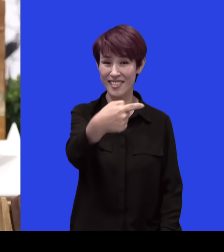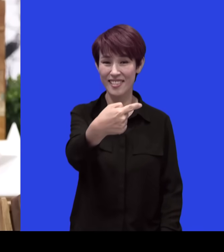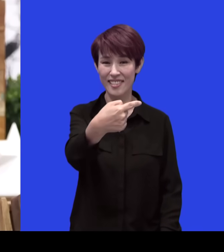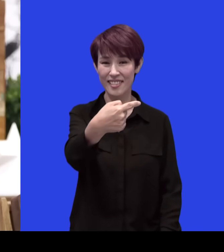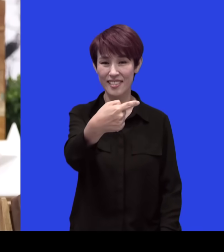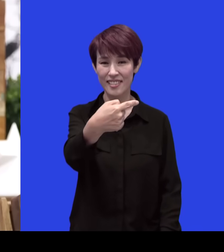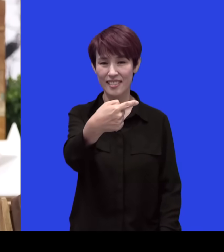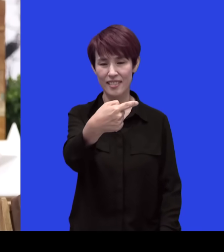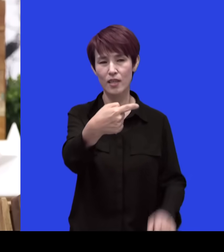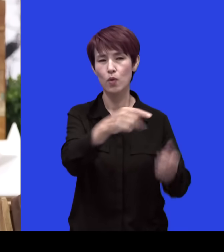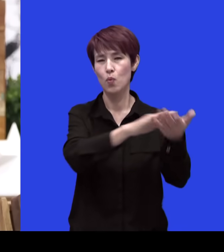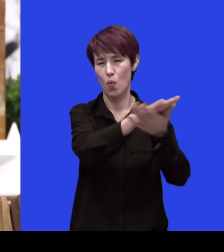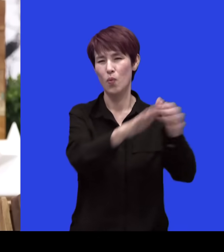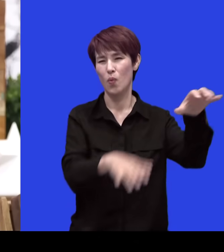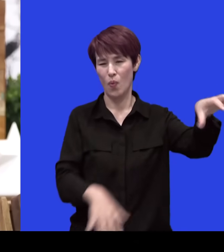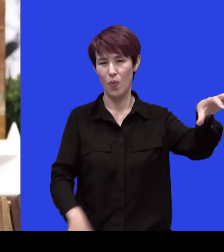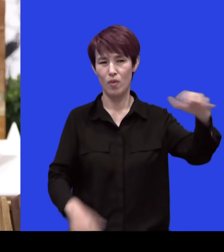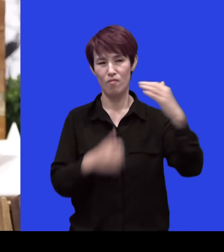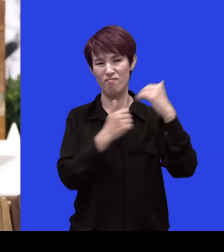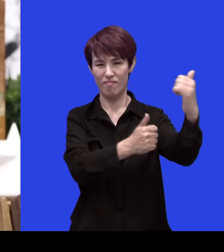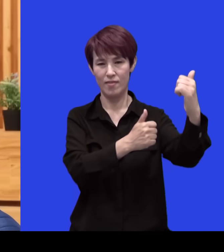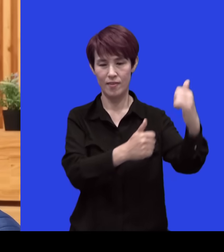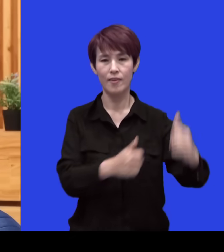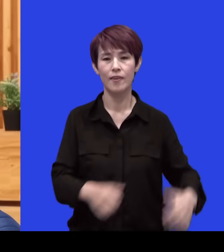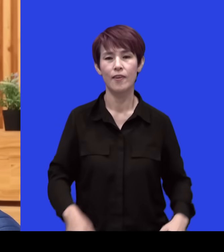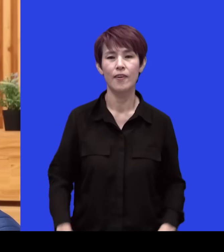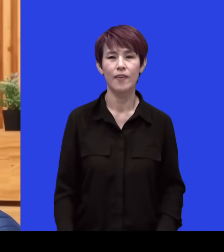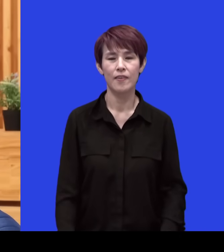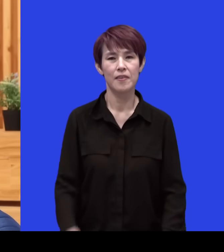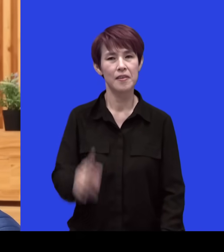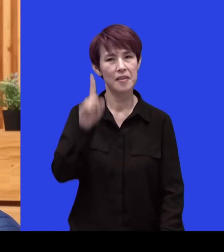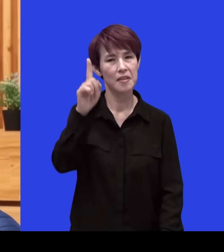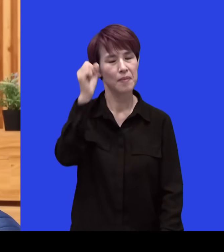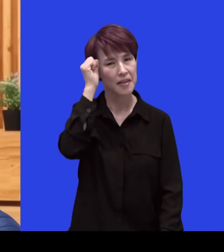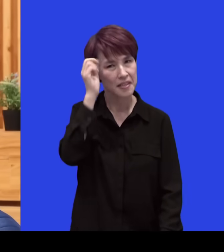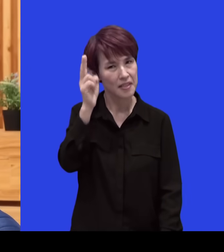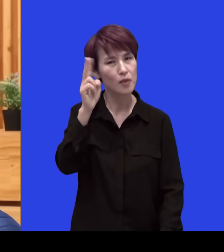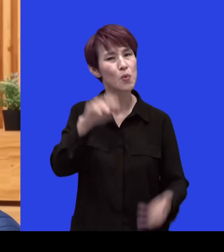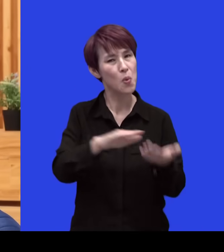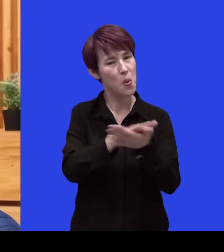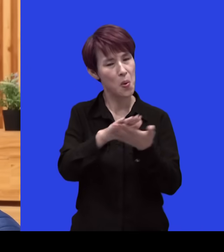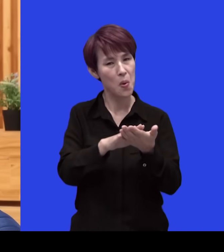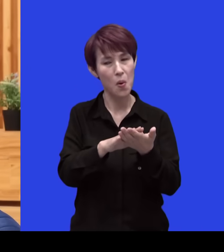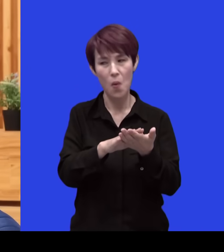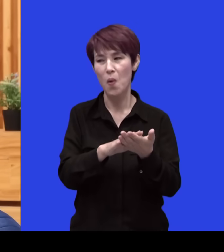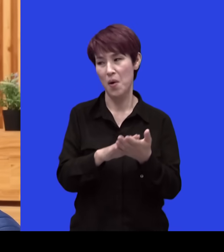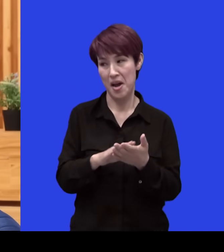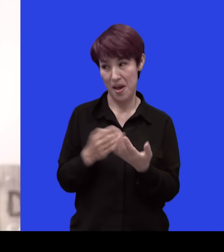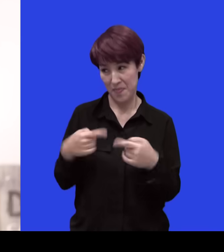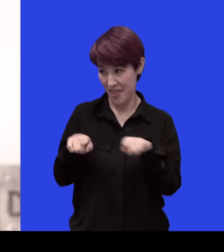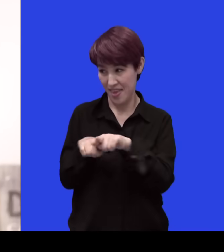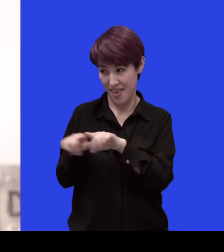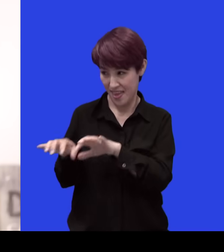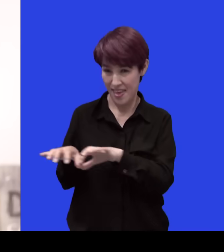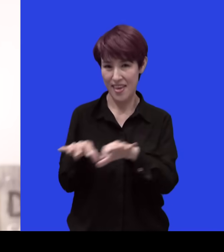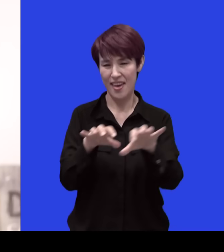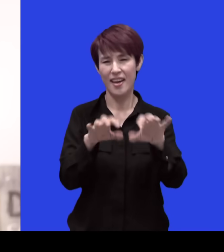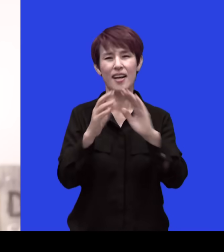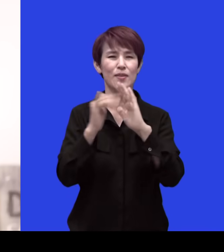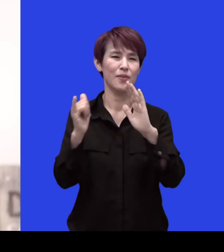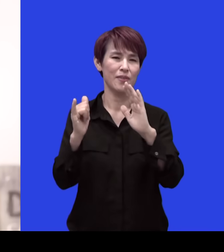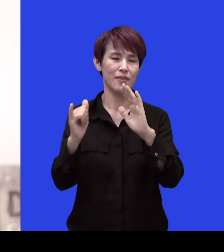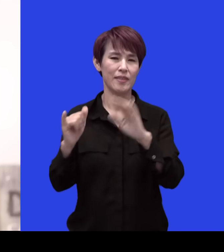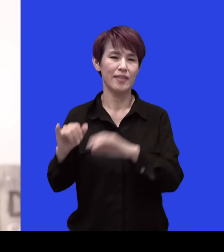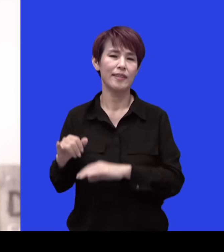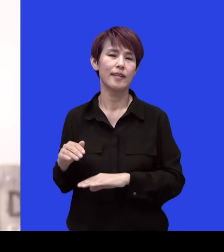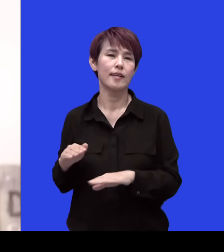네. 그러니까 와서 좀 쉬어가라. 예. 그래 와서 1박 2일이라도 예, 구경하고. 좀 쉬었다 오자. 네네.